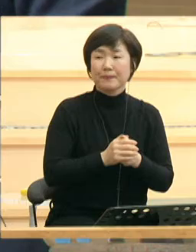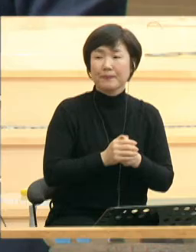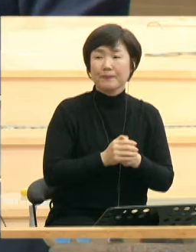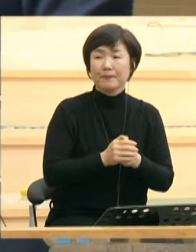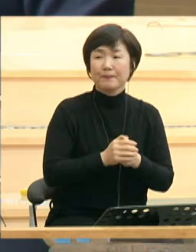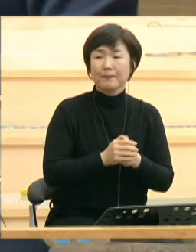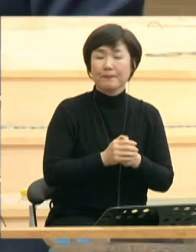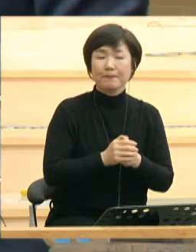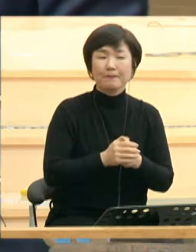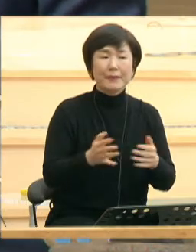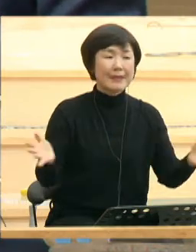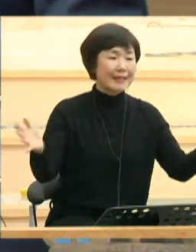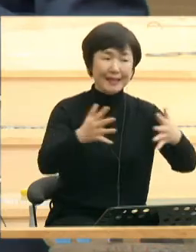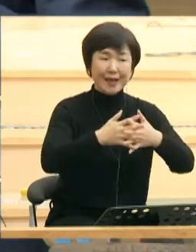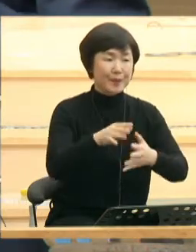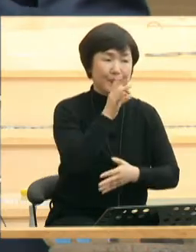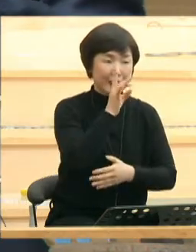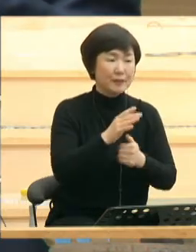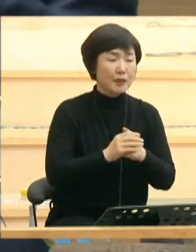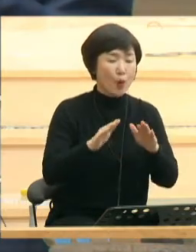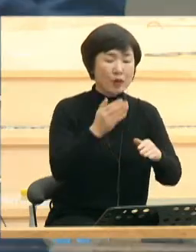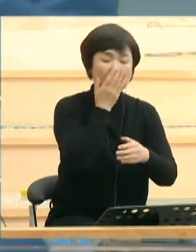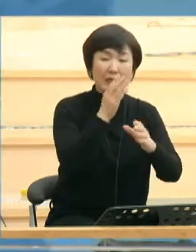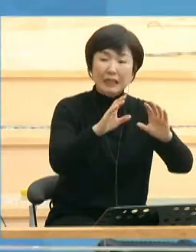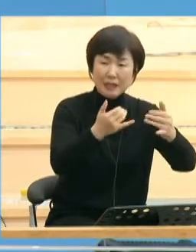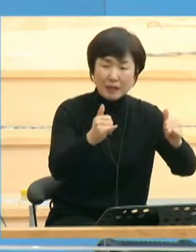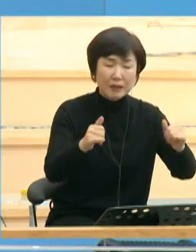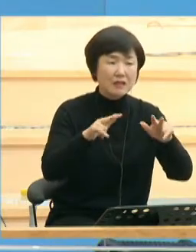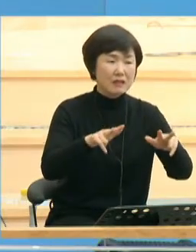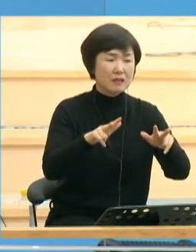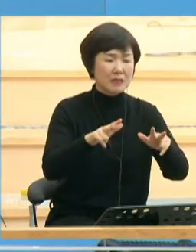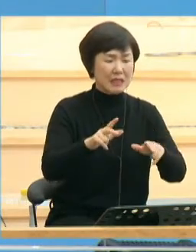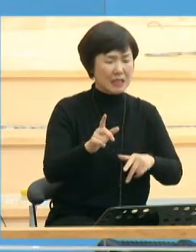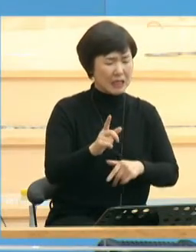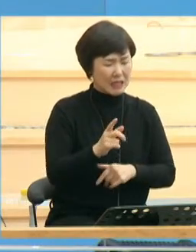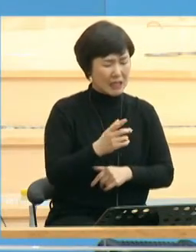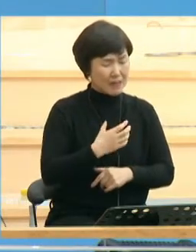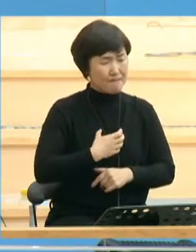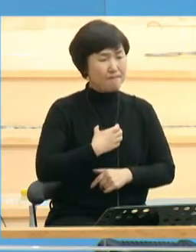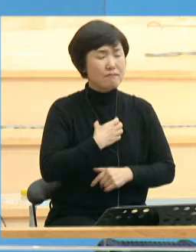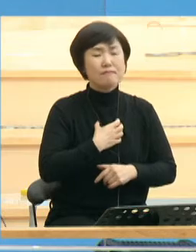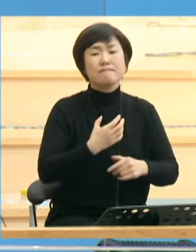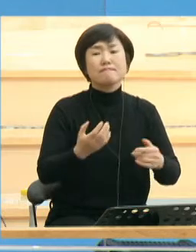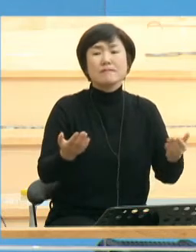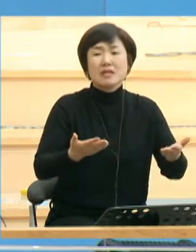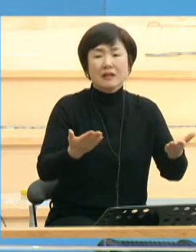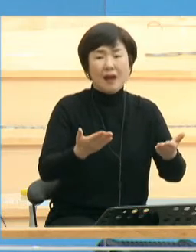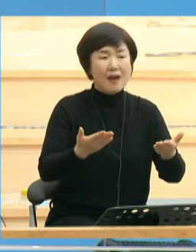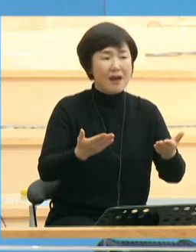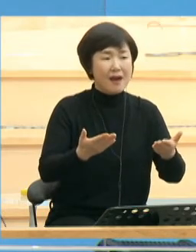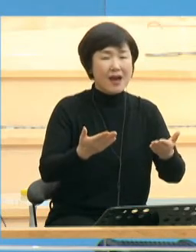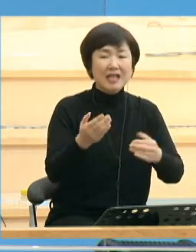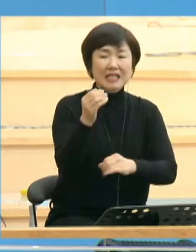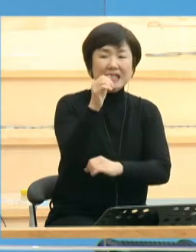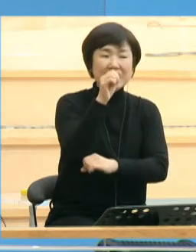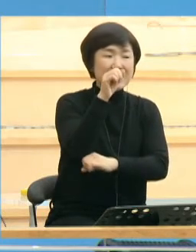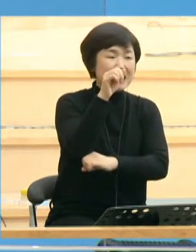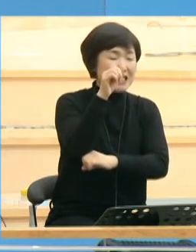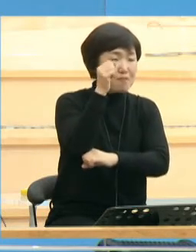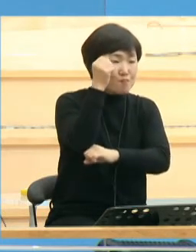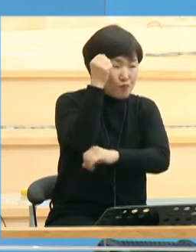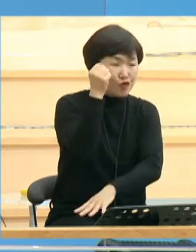된다는 거예요 여러분 오늘 1 스 라 엘 백성들이 p 그게 뿌리가 있습니다 꼬리 뿌리 겁이 있는지를 추적해 볼 필요 했는데